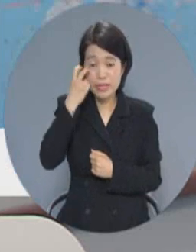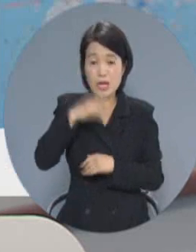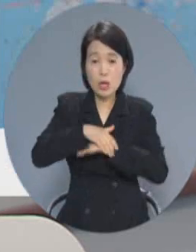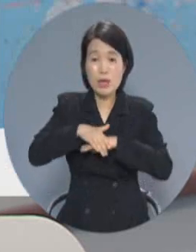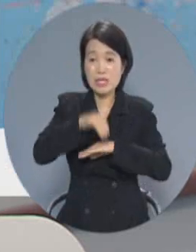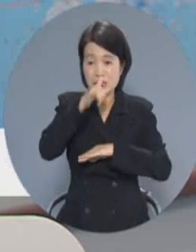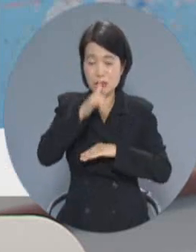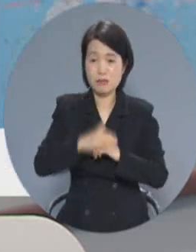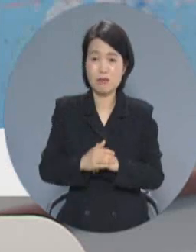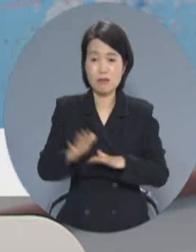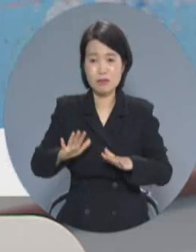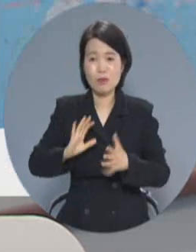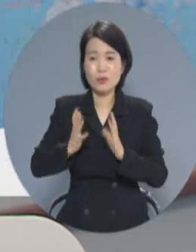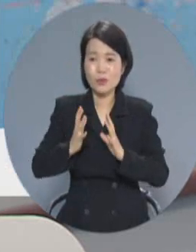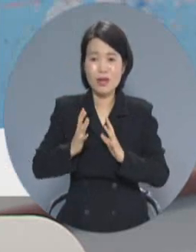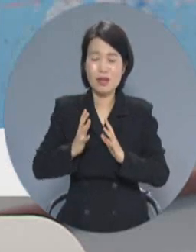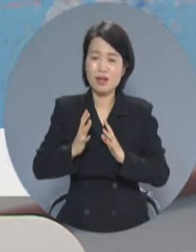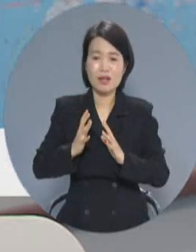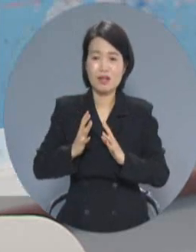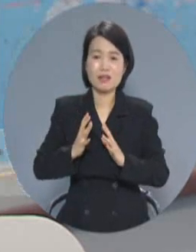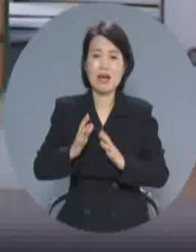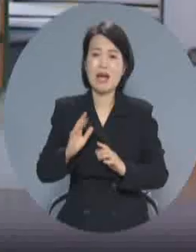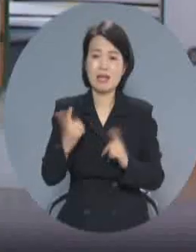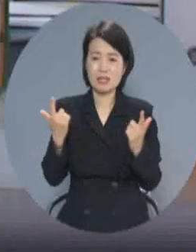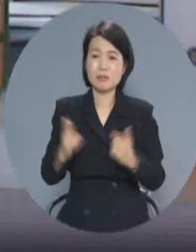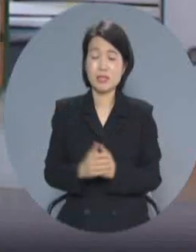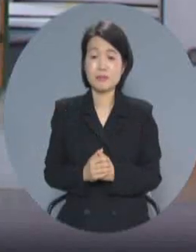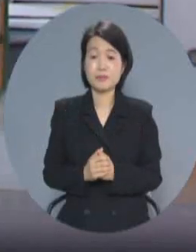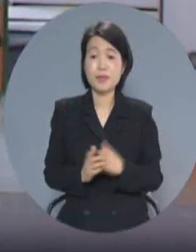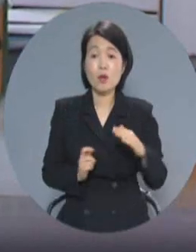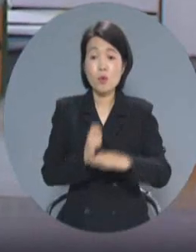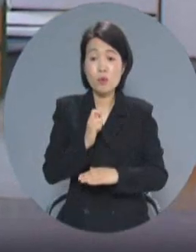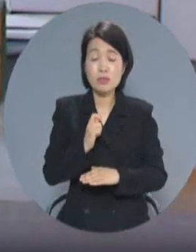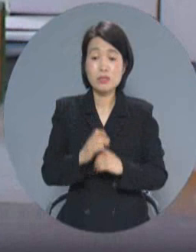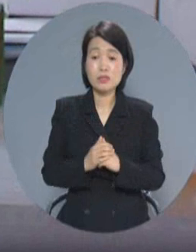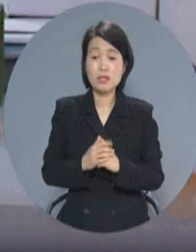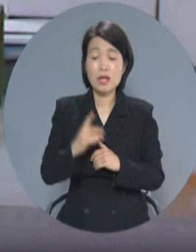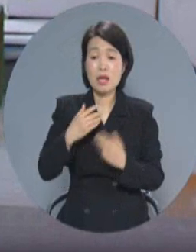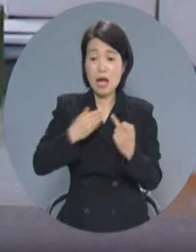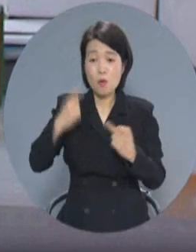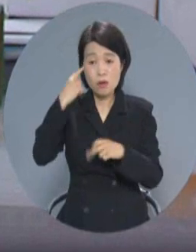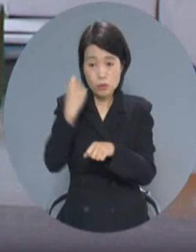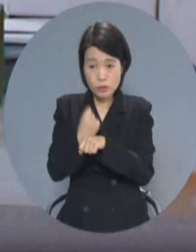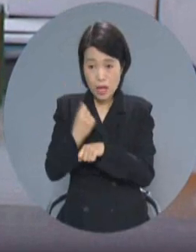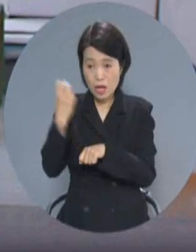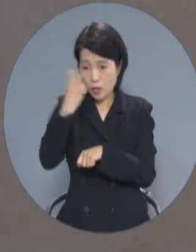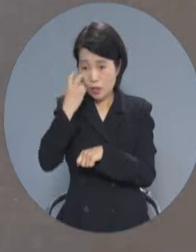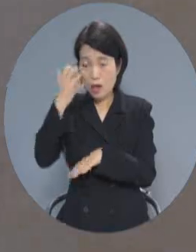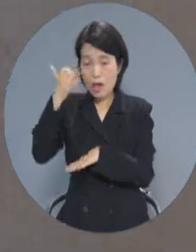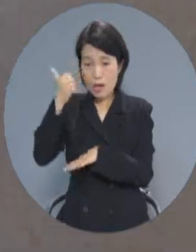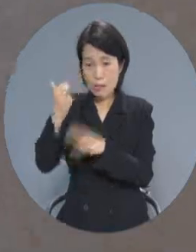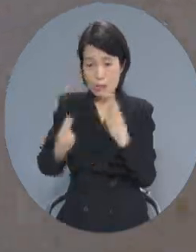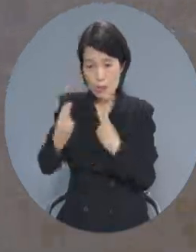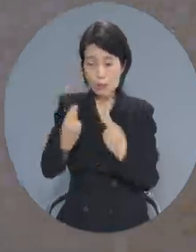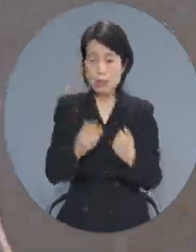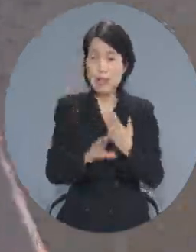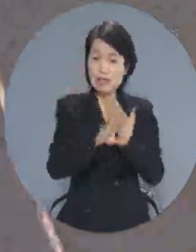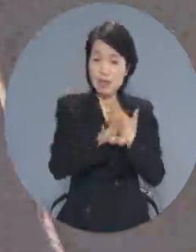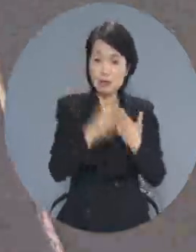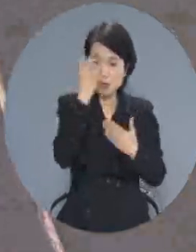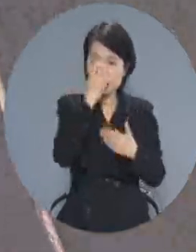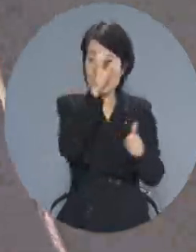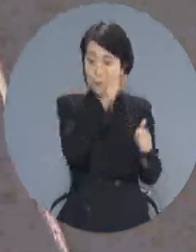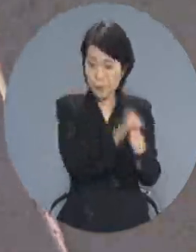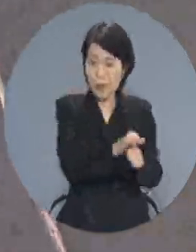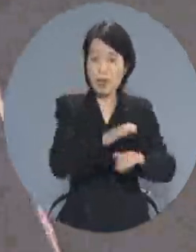지금 논할 단계는 아니라고 봅니다. 고흥군은 강원대의 조사 결과와 비교하기 위해 새로운 조사 용역을